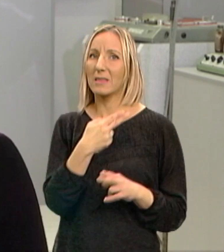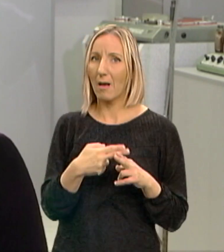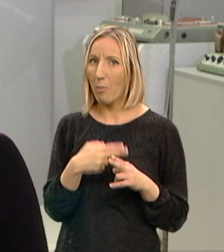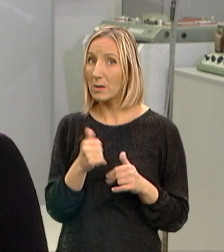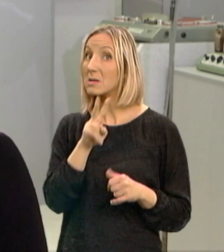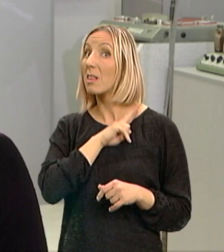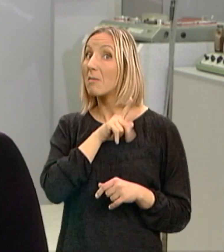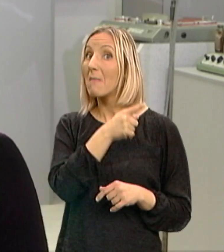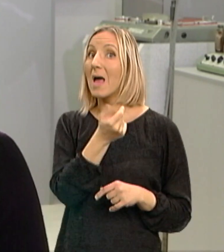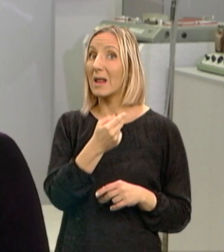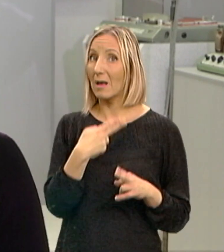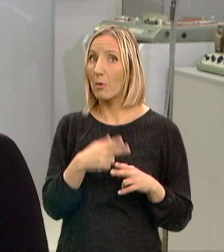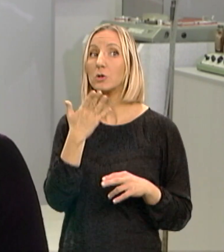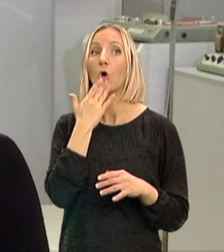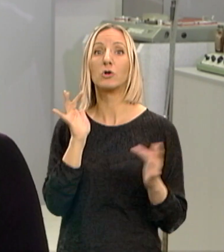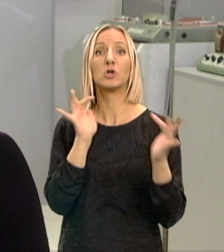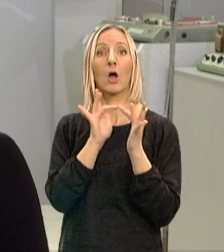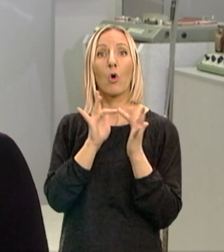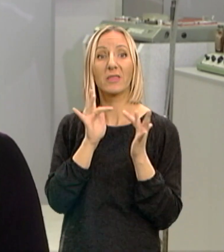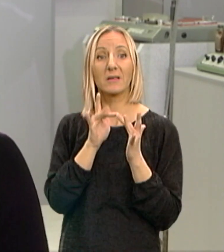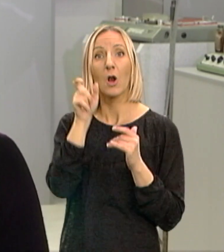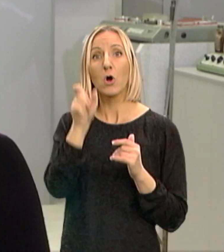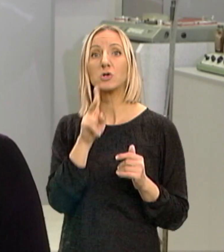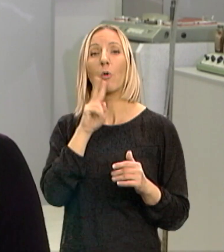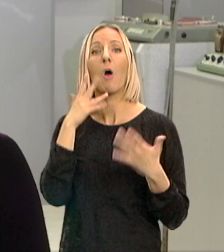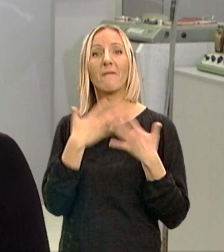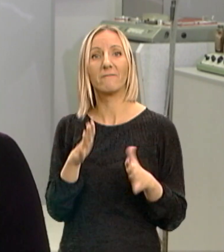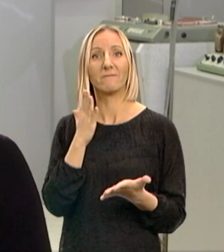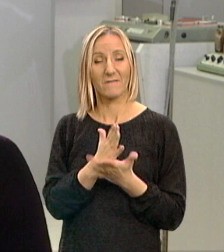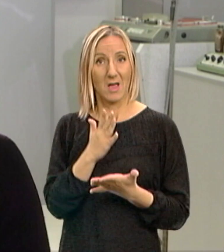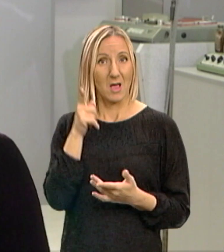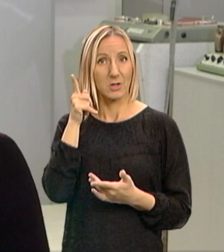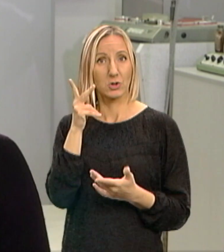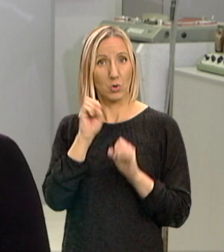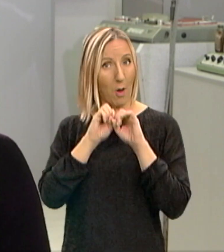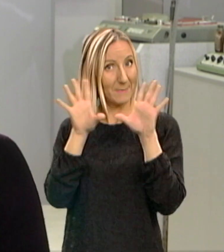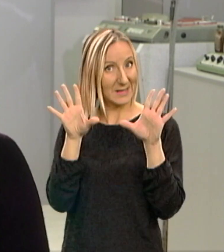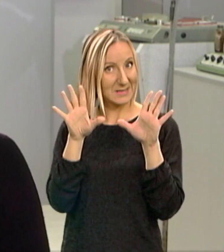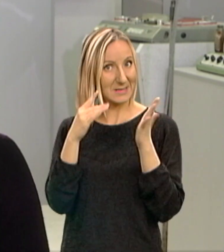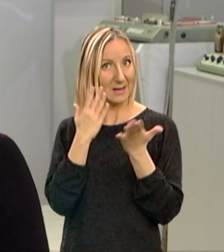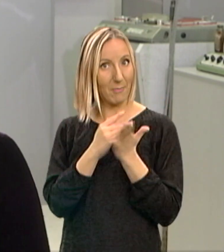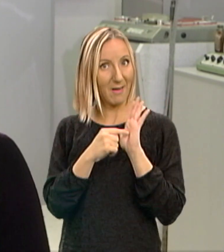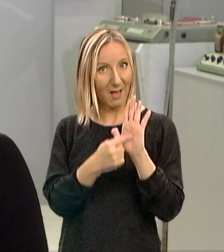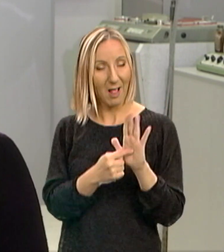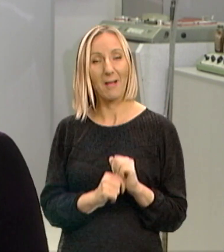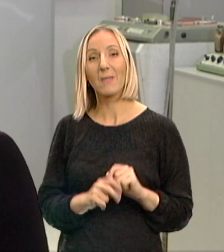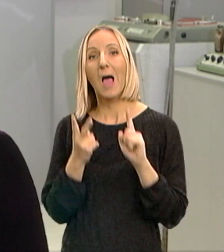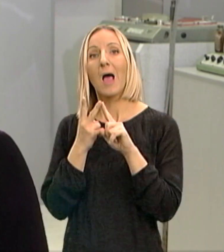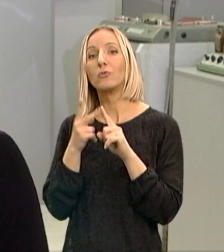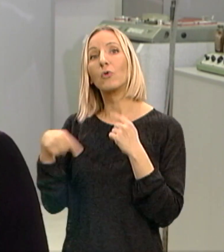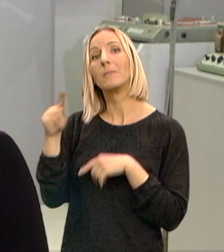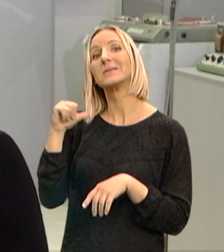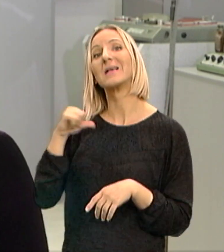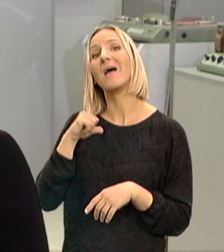imaju retku bolest pa žele da naprave kontakt sa osobom koja je bila prikazana u emisiji Meso za nas, a drugo su